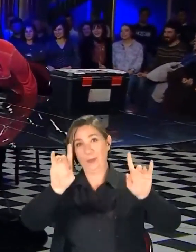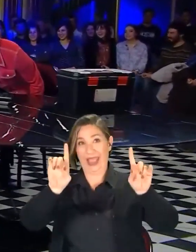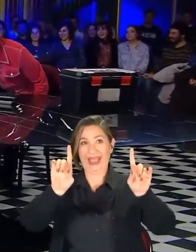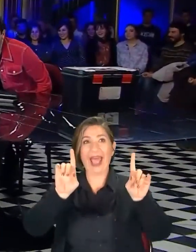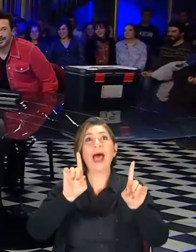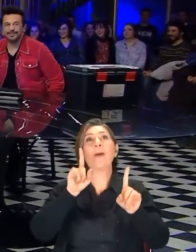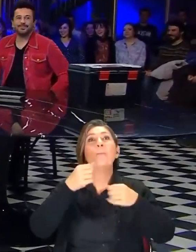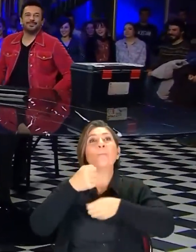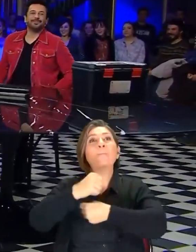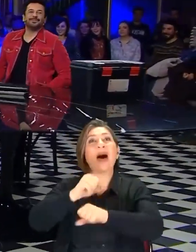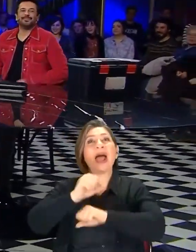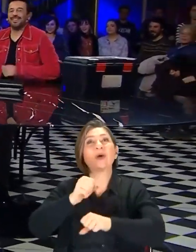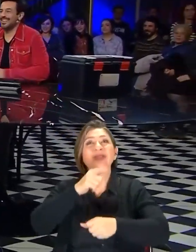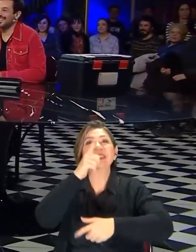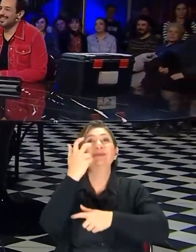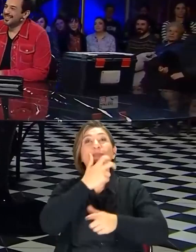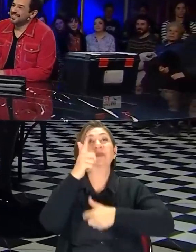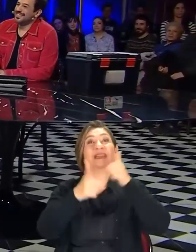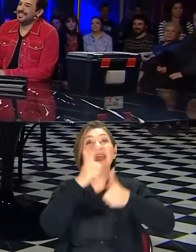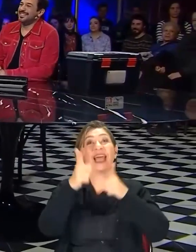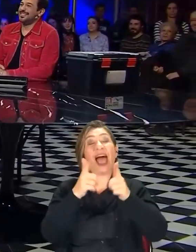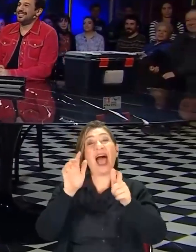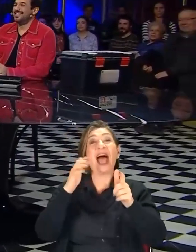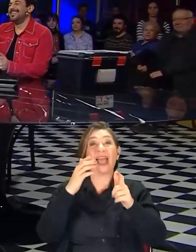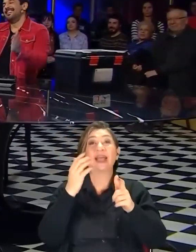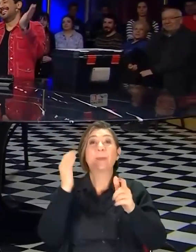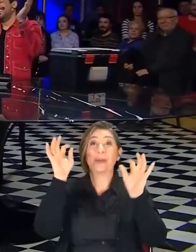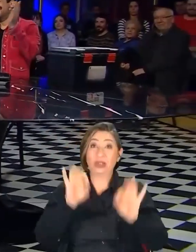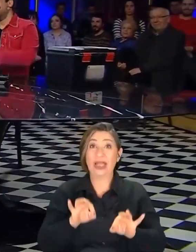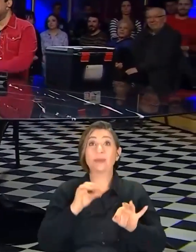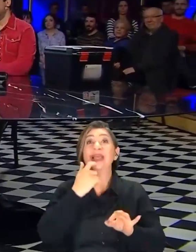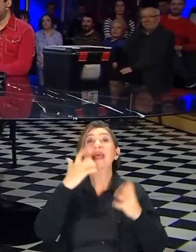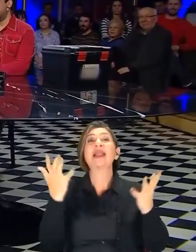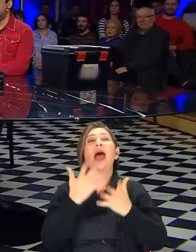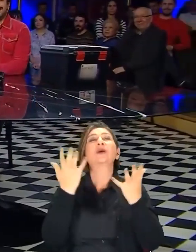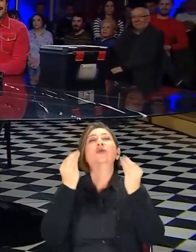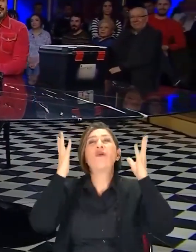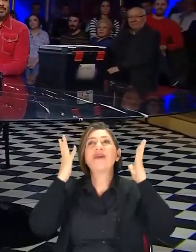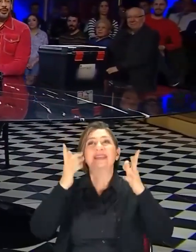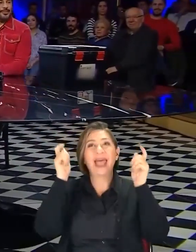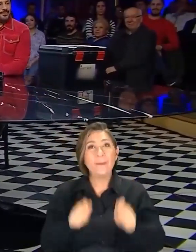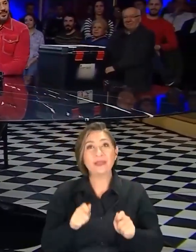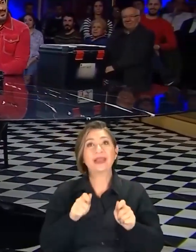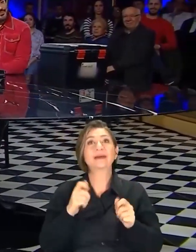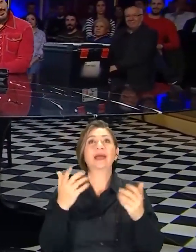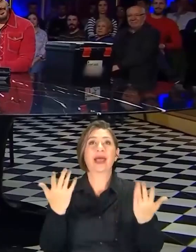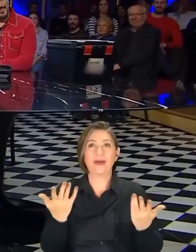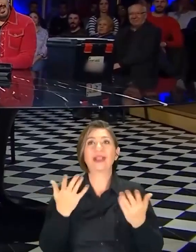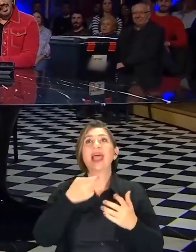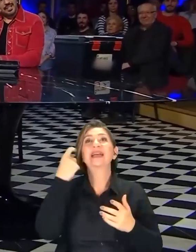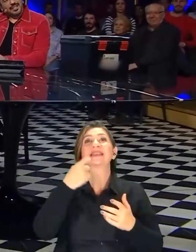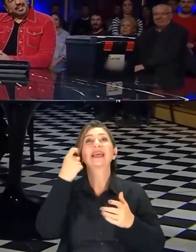Eee marangoz klip arkası kolajı la gelelim çünkü yıllardır o kadar çok yaptık ki evet yani